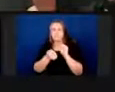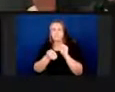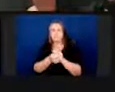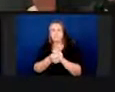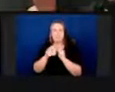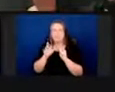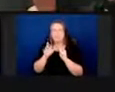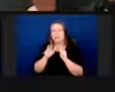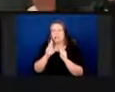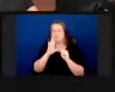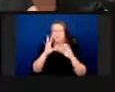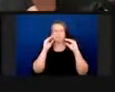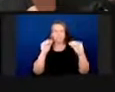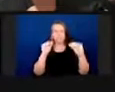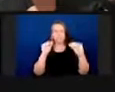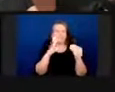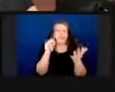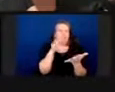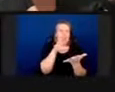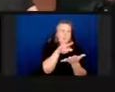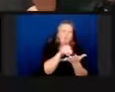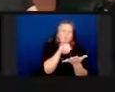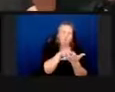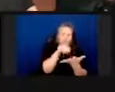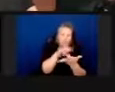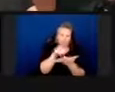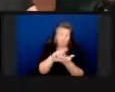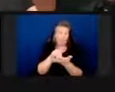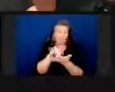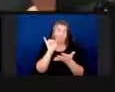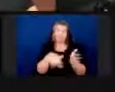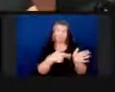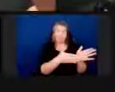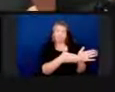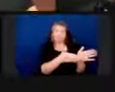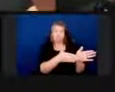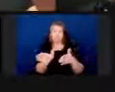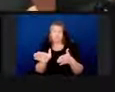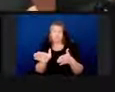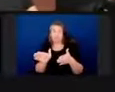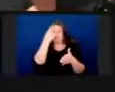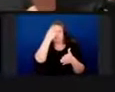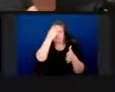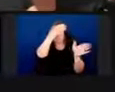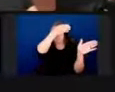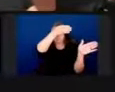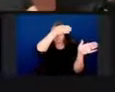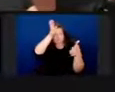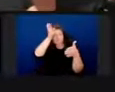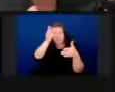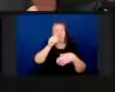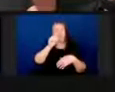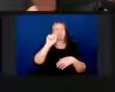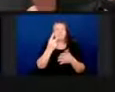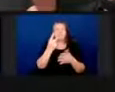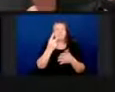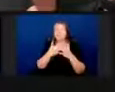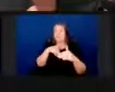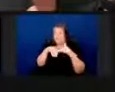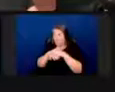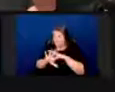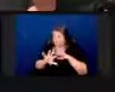بالنسبة للتعلم والتعليم والتحويل حيال هذين